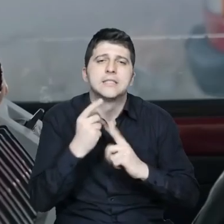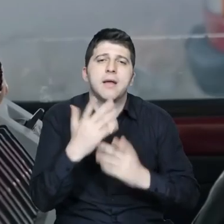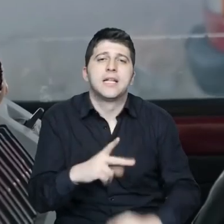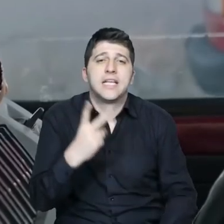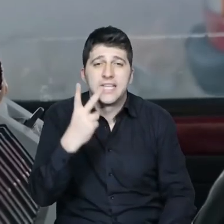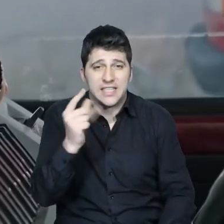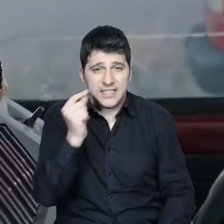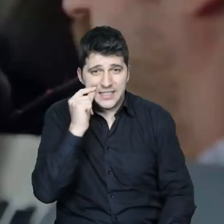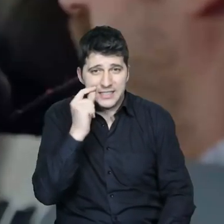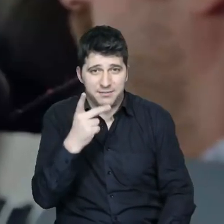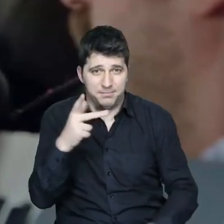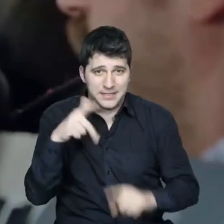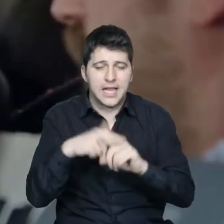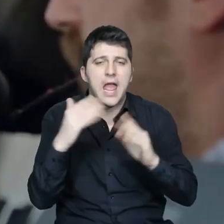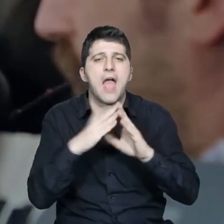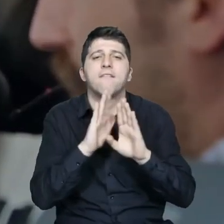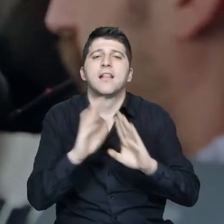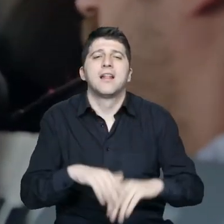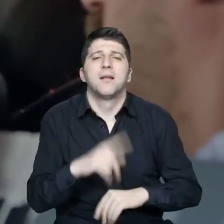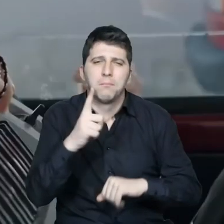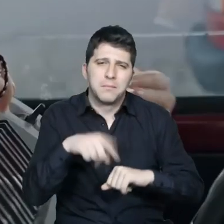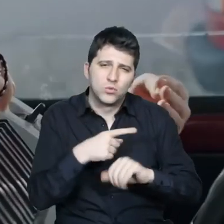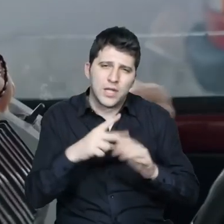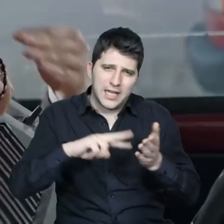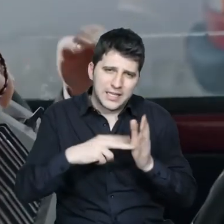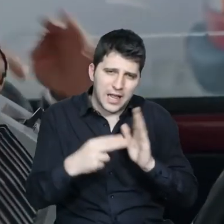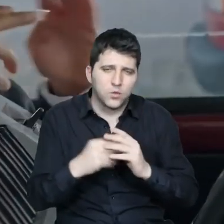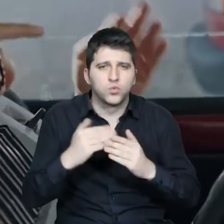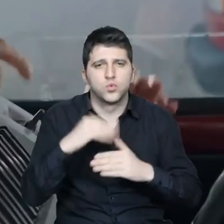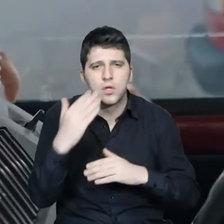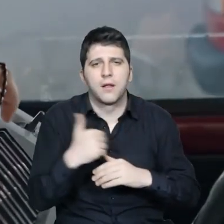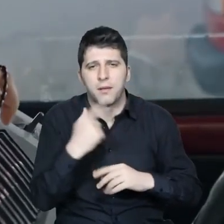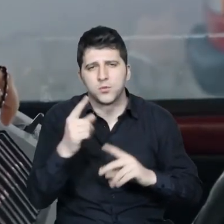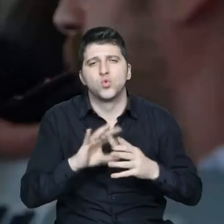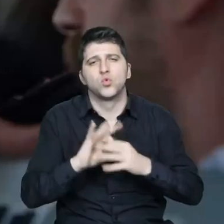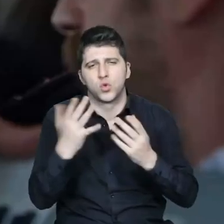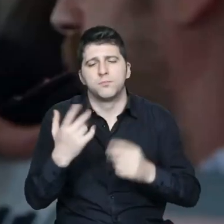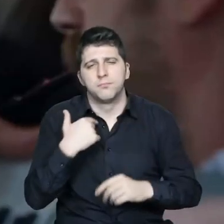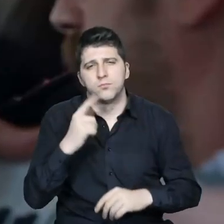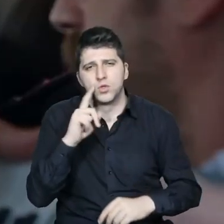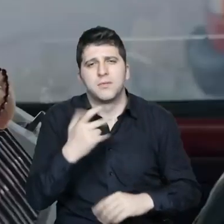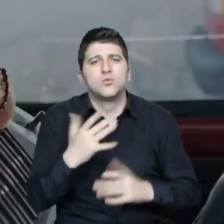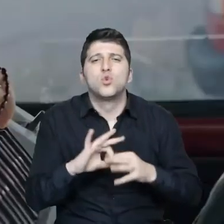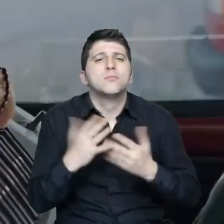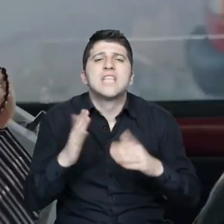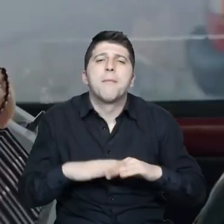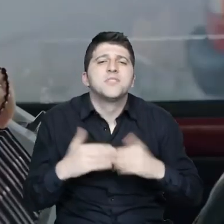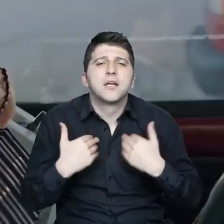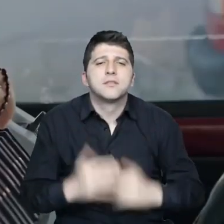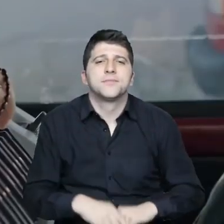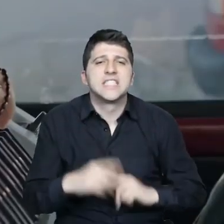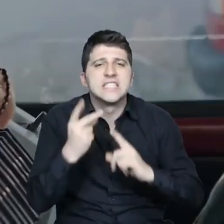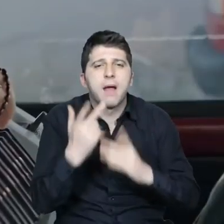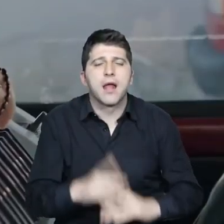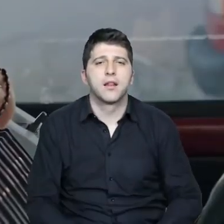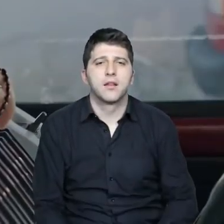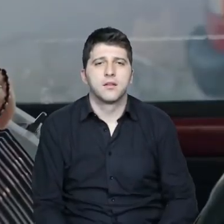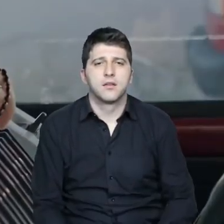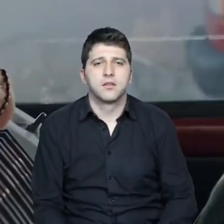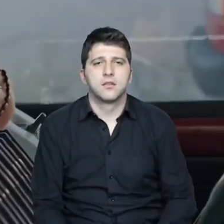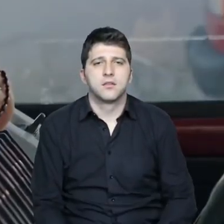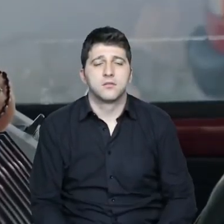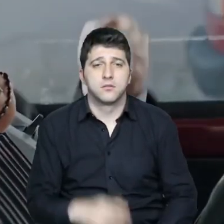kişinin bindiği ev değildir. Arabadalar. Bir süre idare edeceğiz. Ondan sonra ben bir hal çaresini bulacağım oğlum. Ne bulacağız? Ne yapacağız? İsmail